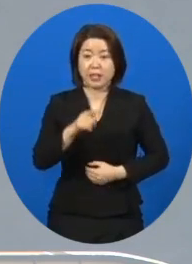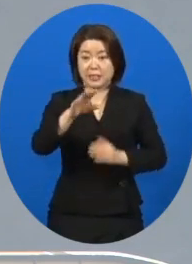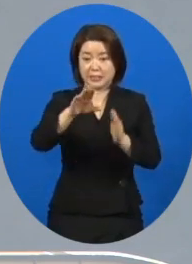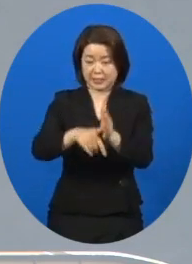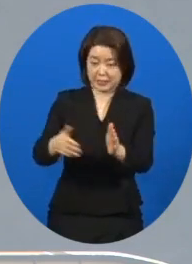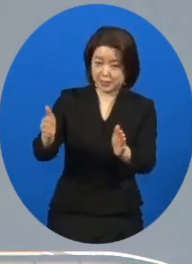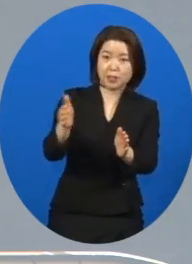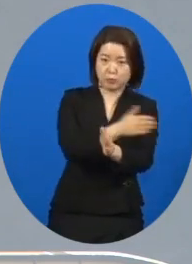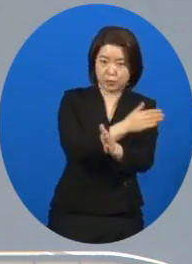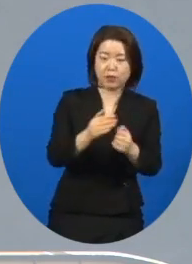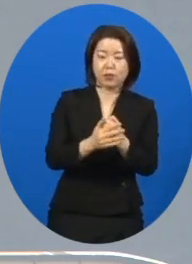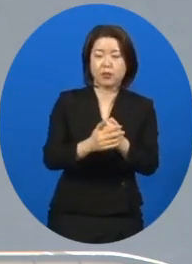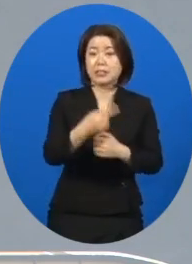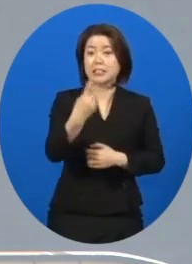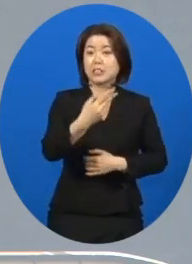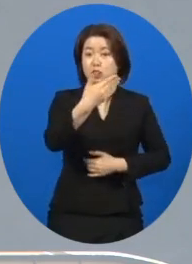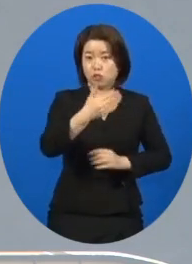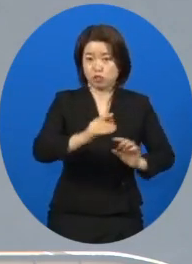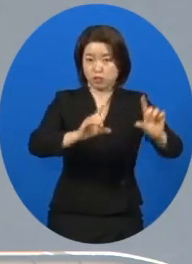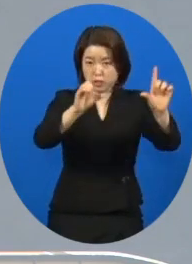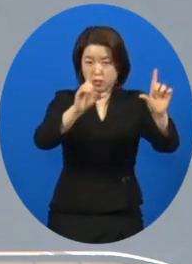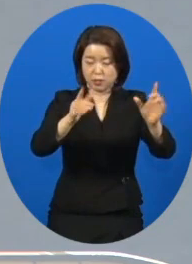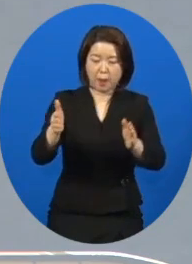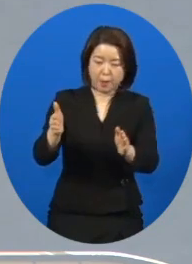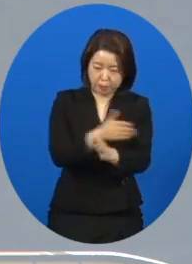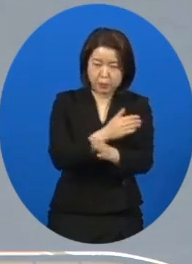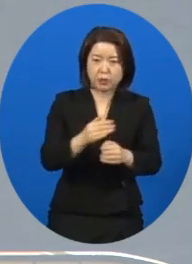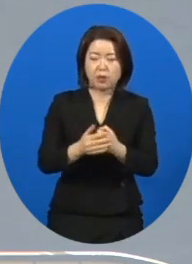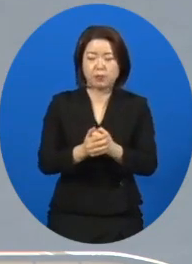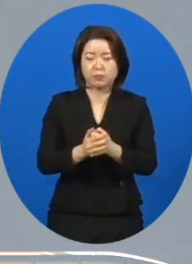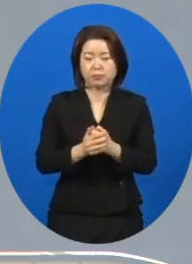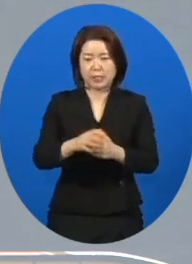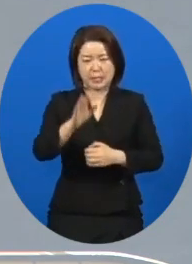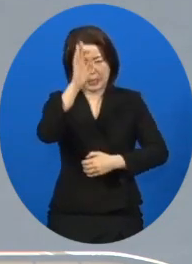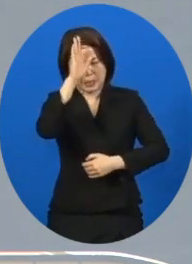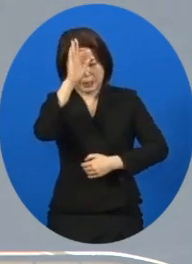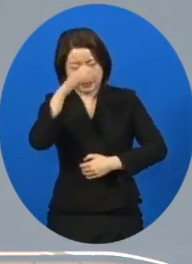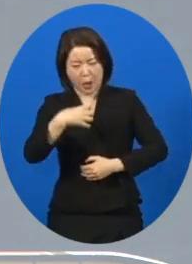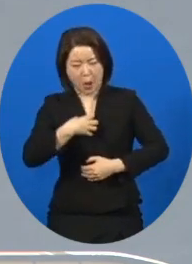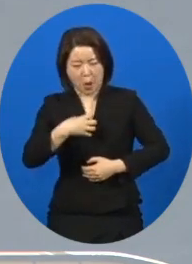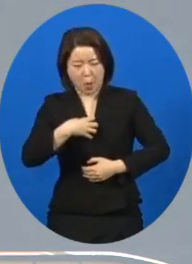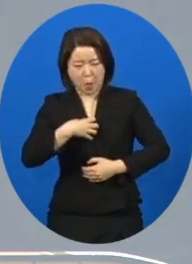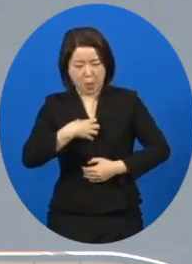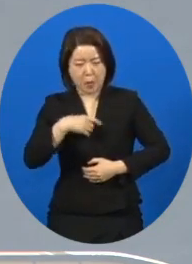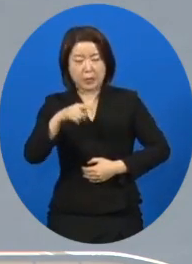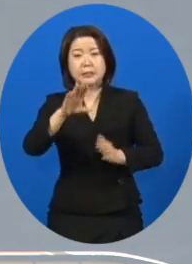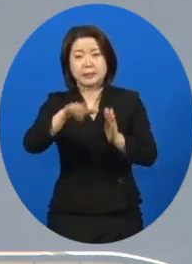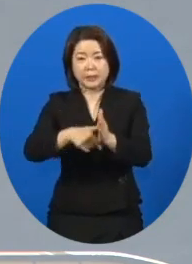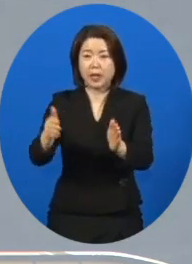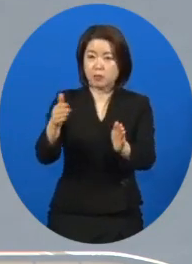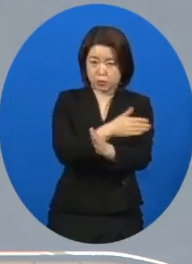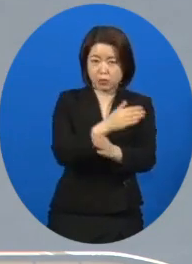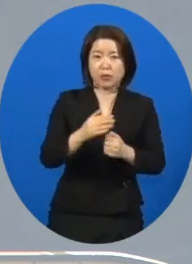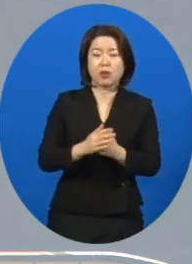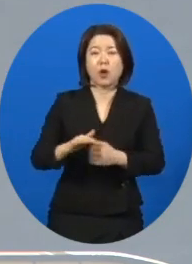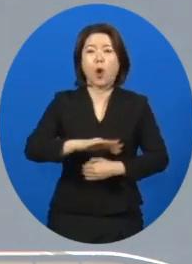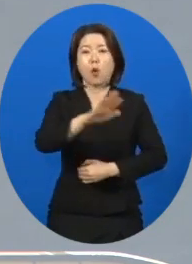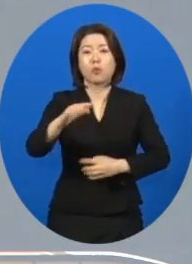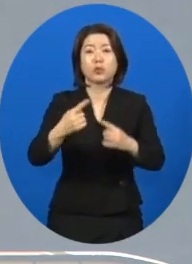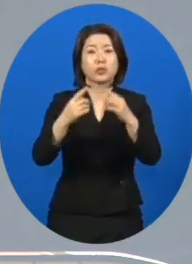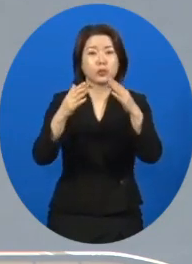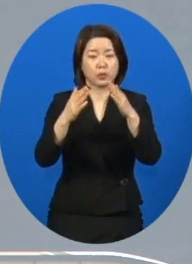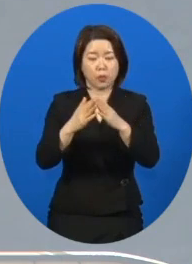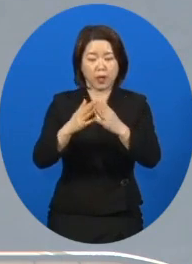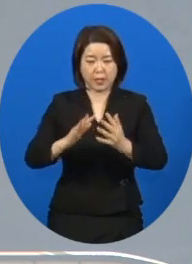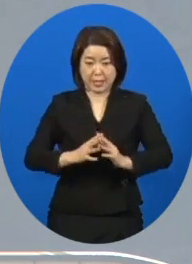그때부터 그 해부터 2009년 금융위기 때문에 어려웠던 그 해부터 우리 교회